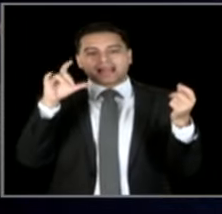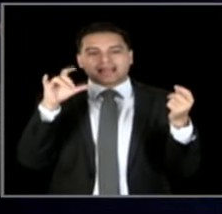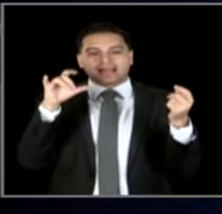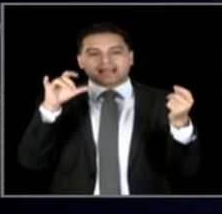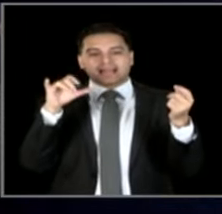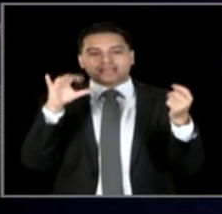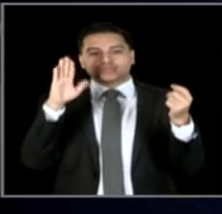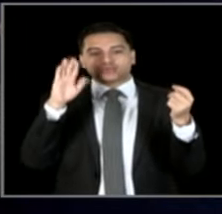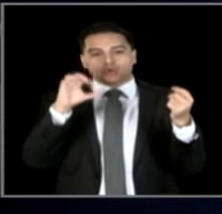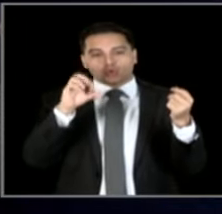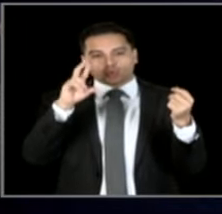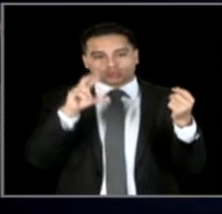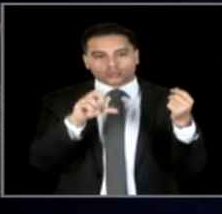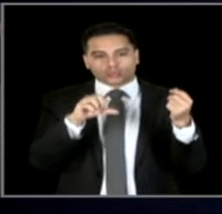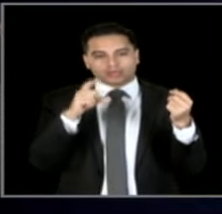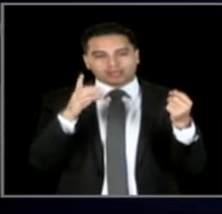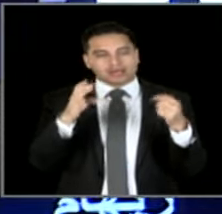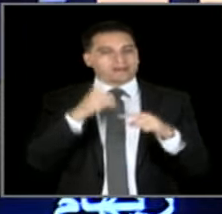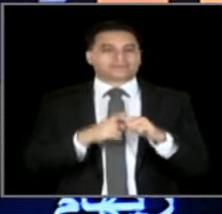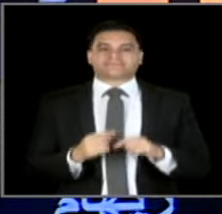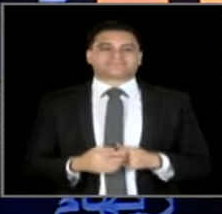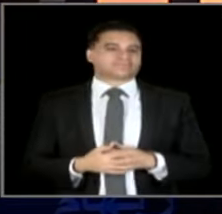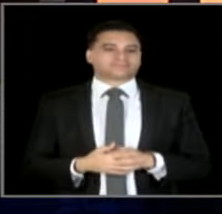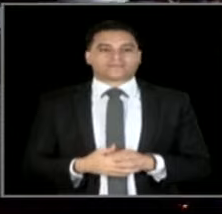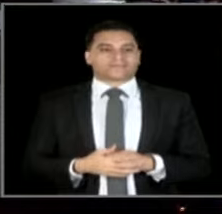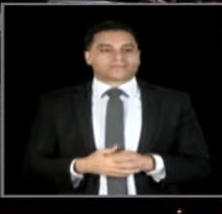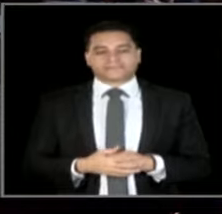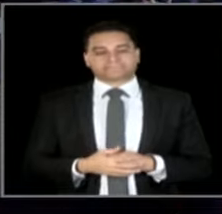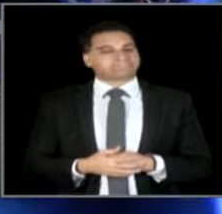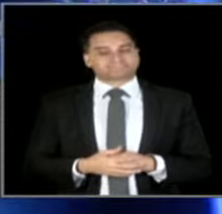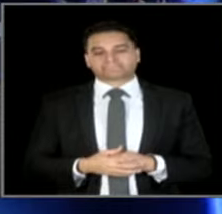لسوتو في التسعينيات. إجابة خاطئة.